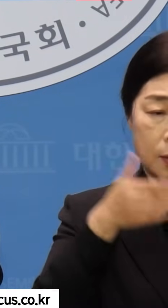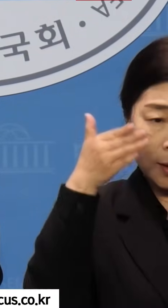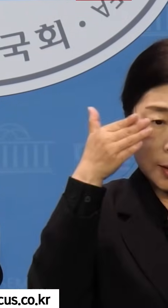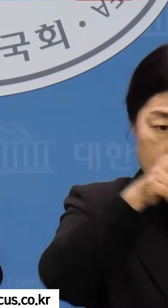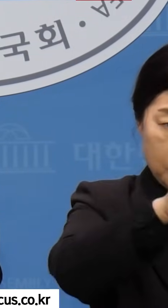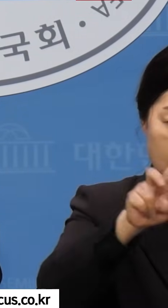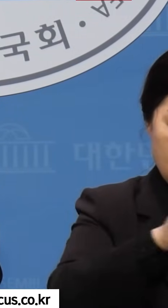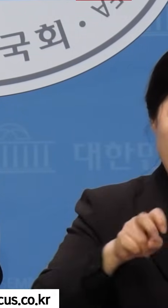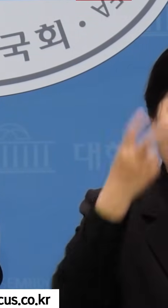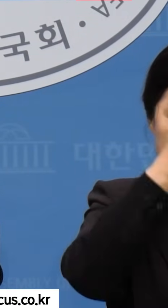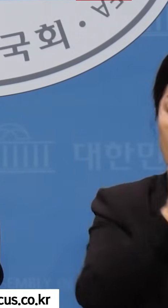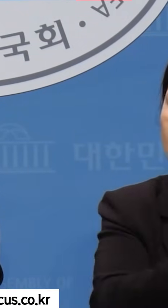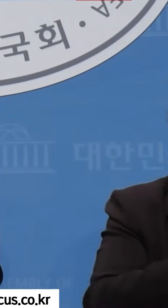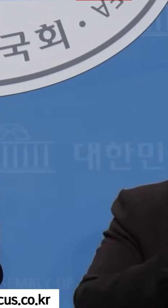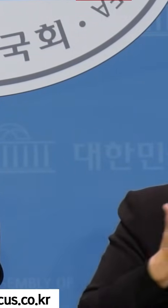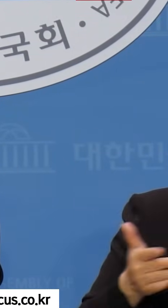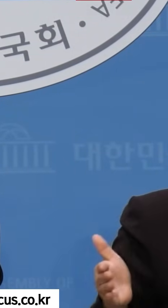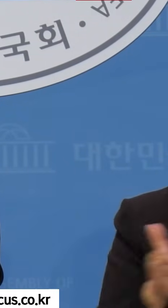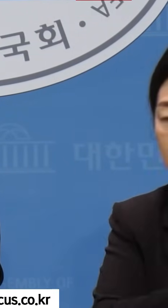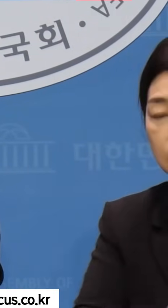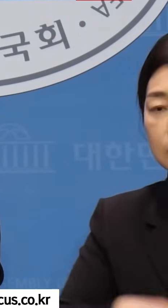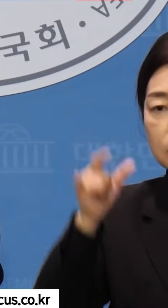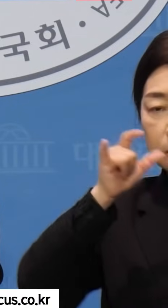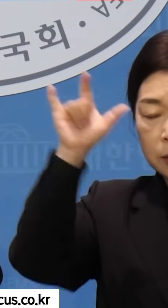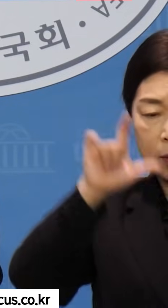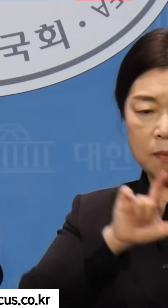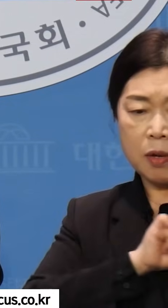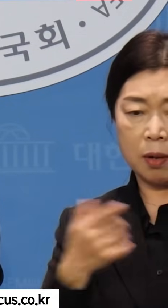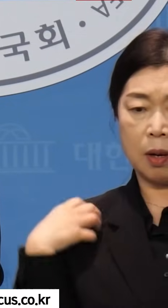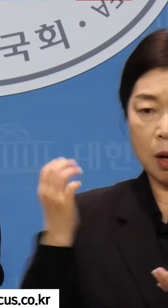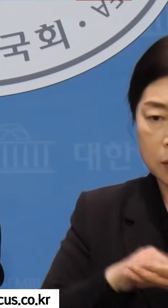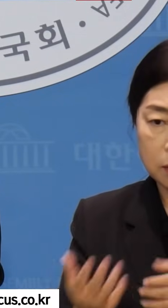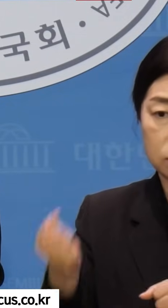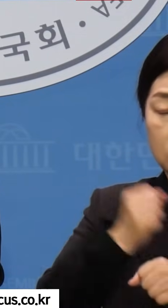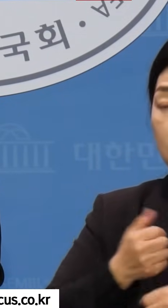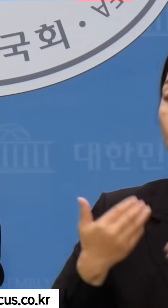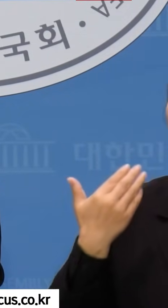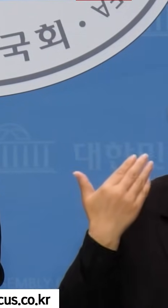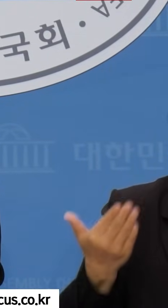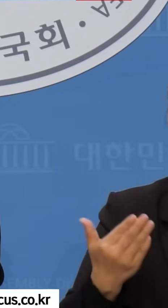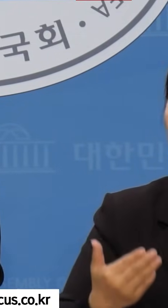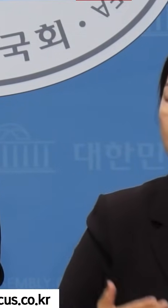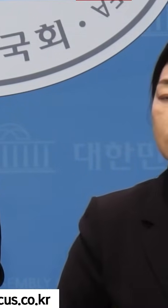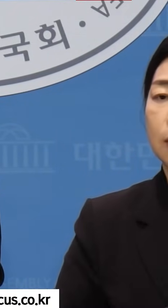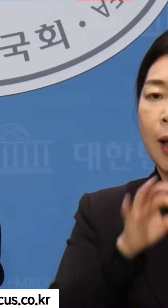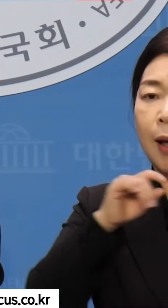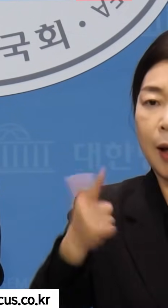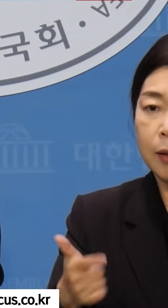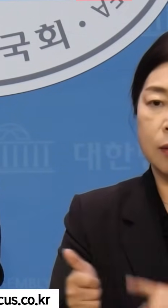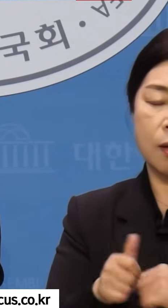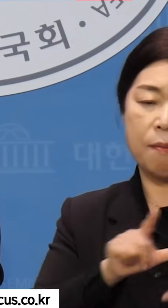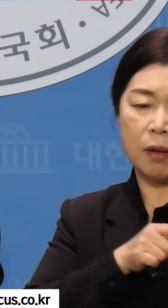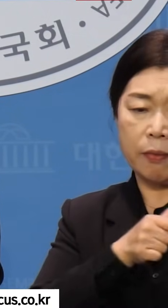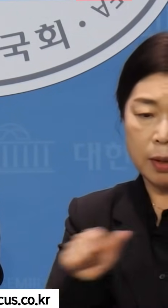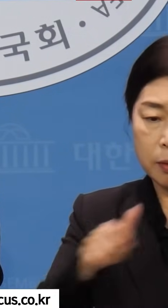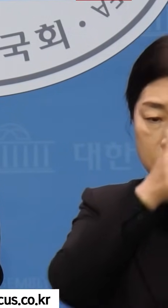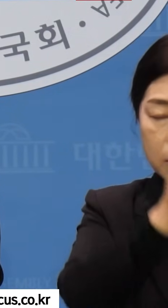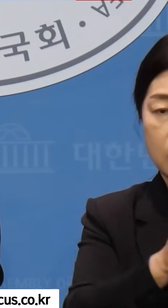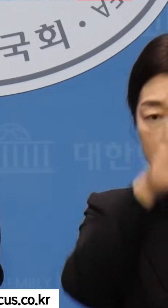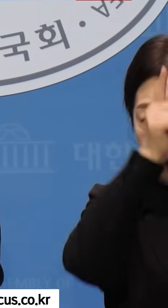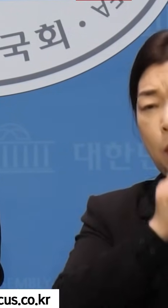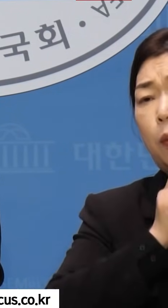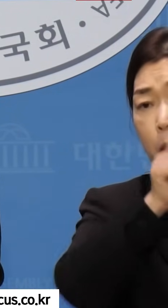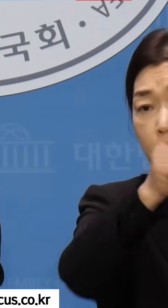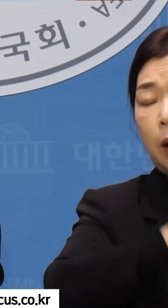검찰이 지금 와서 최순실의 명예를 되살린다, 안민석 의원을 명예훼손죄로